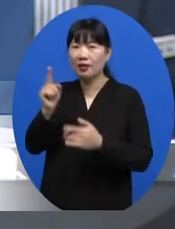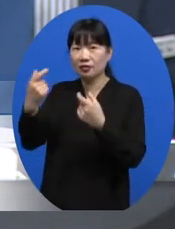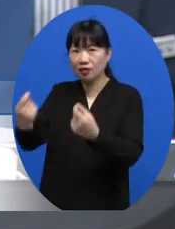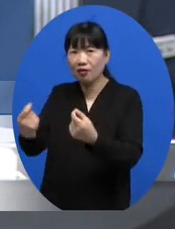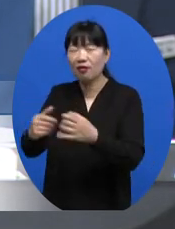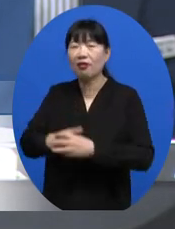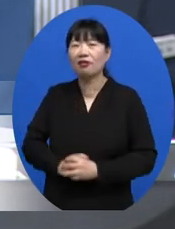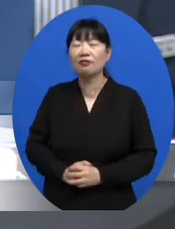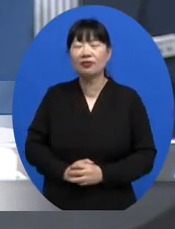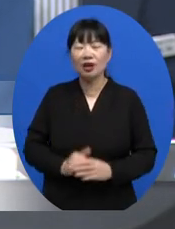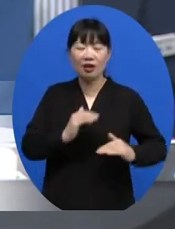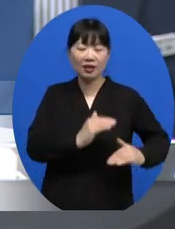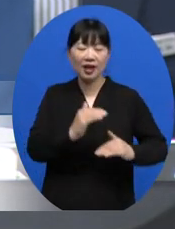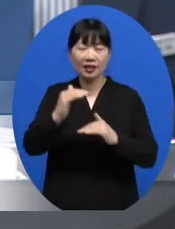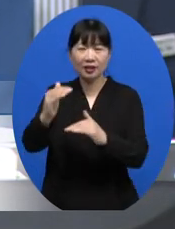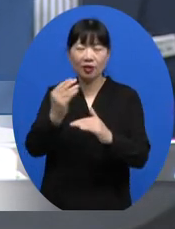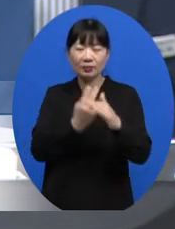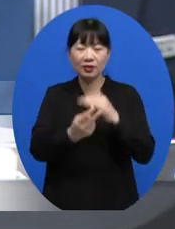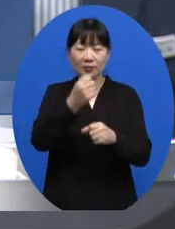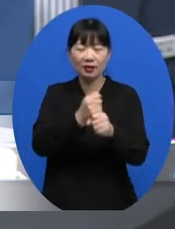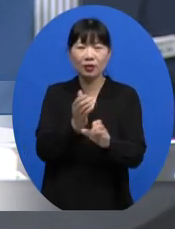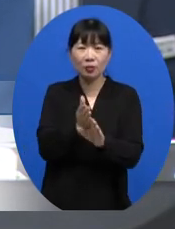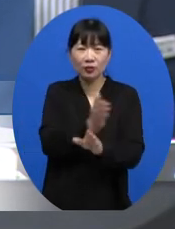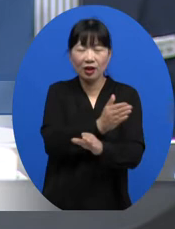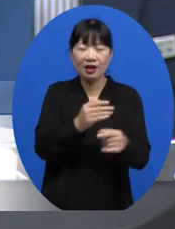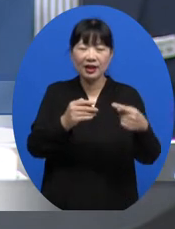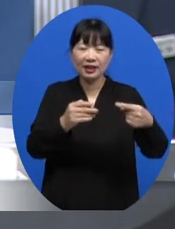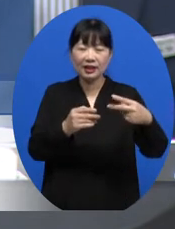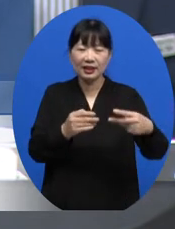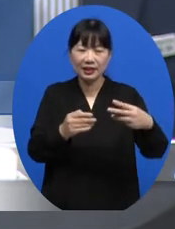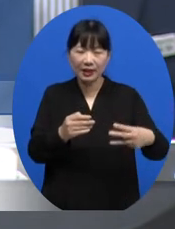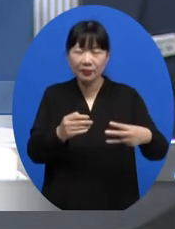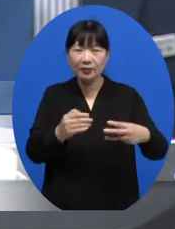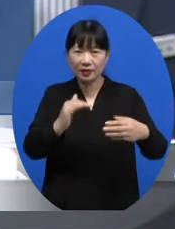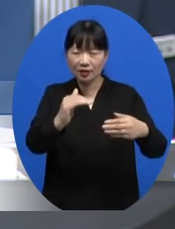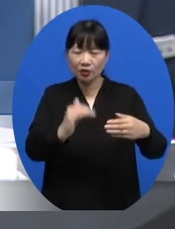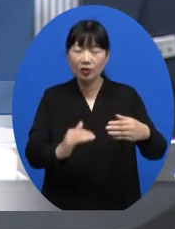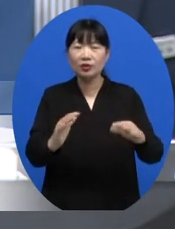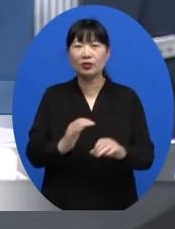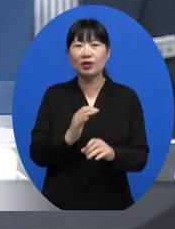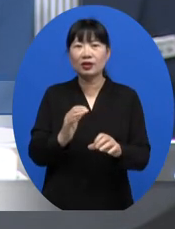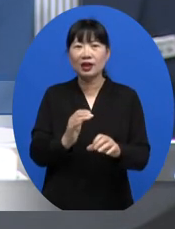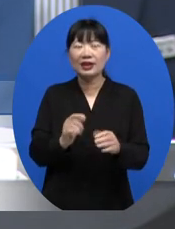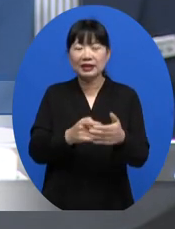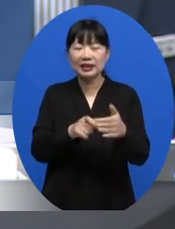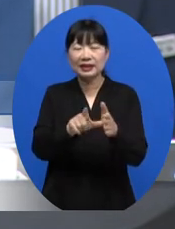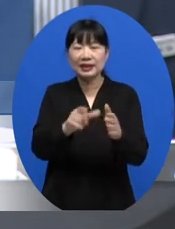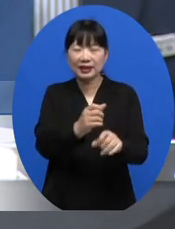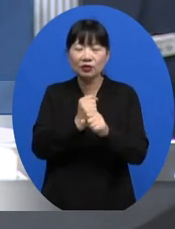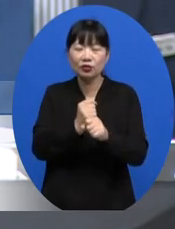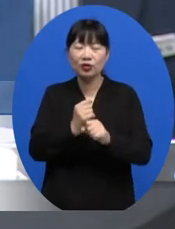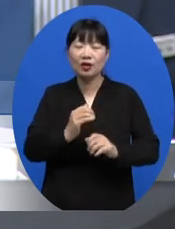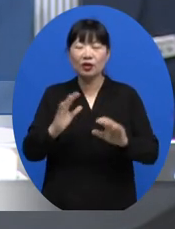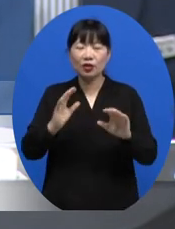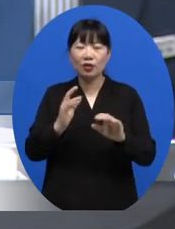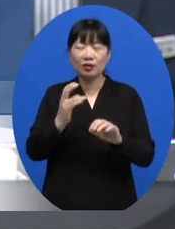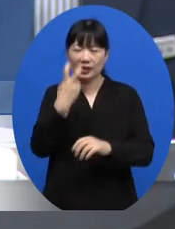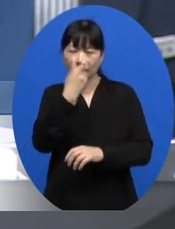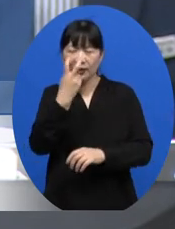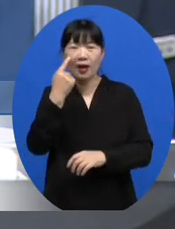그런 과정들 비전 만드는 것에서부터 1단계 2단계 또 그 단축하는 방법까지 좀 종합적으로 보겠습니다 어쨌든